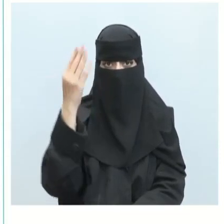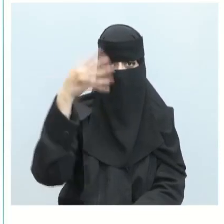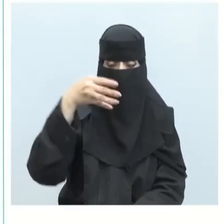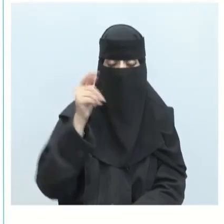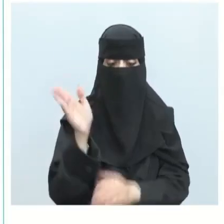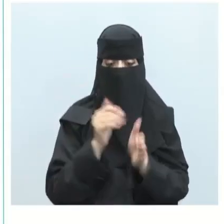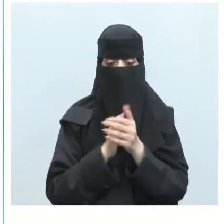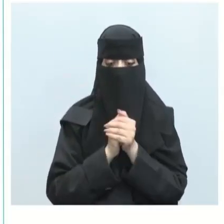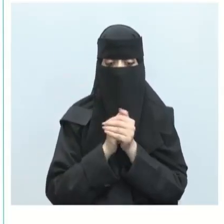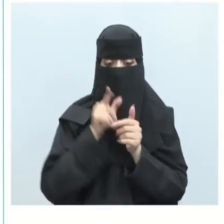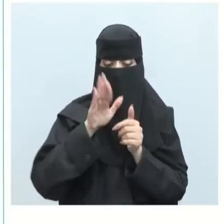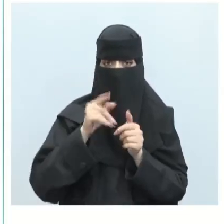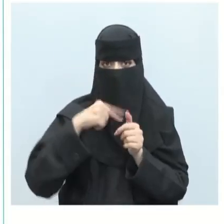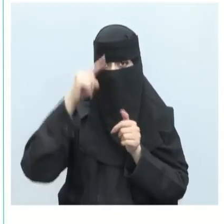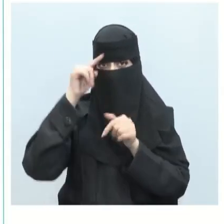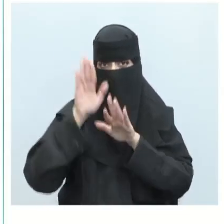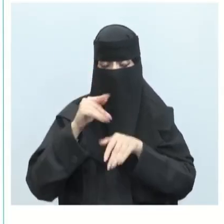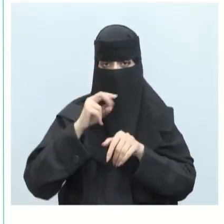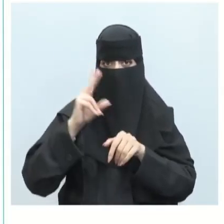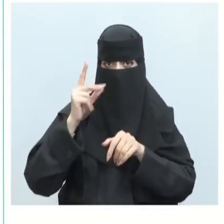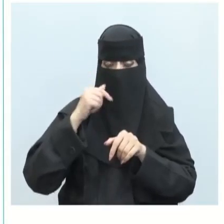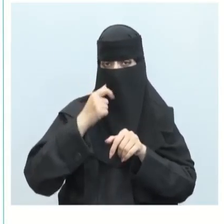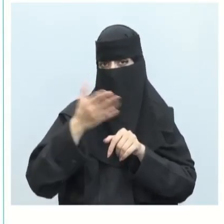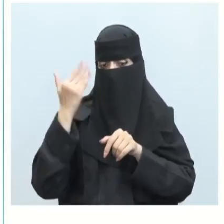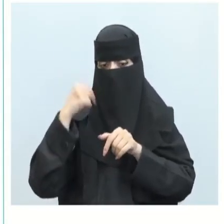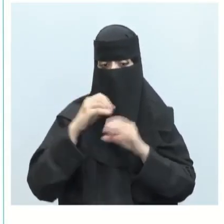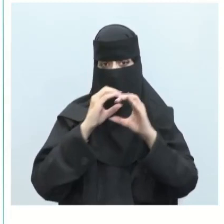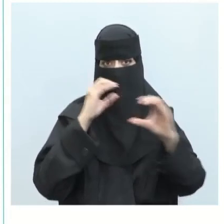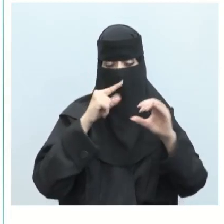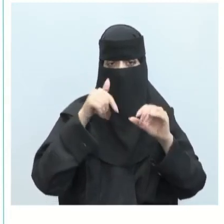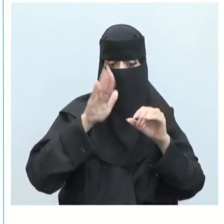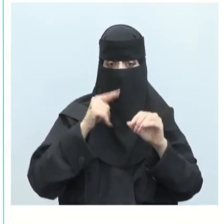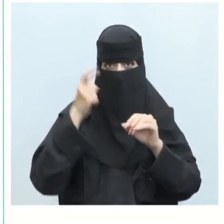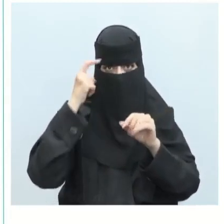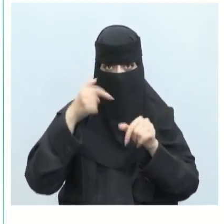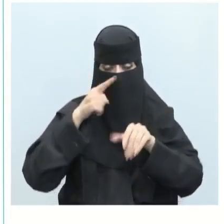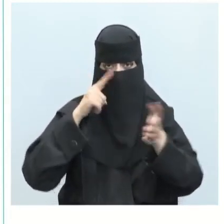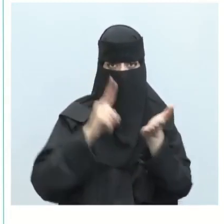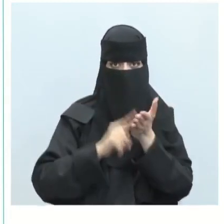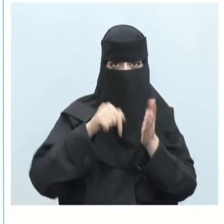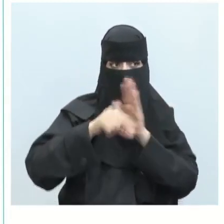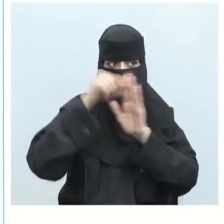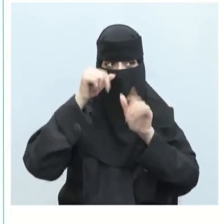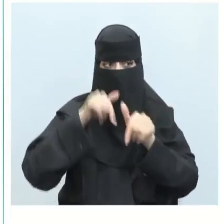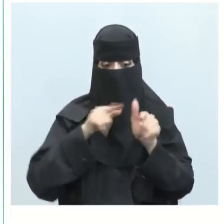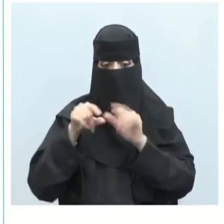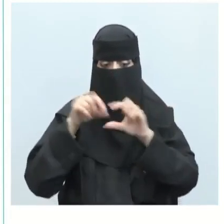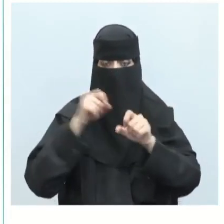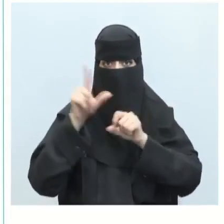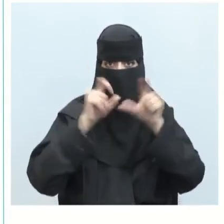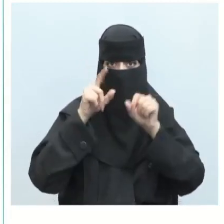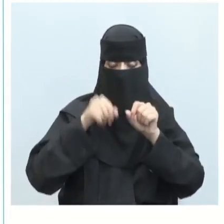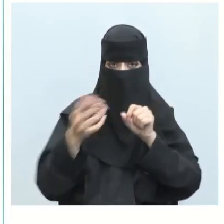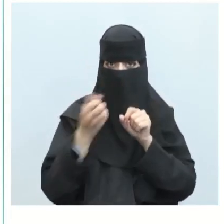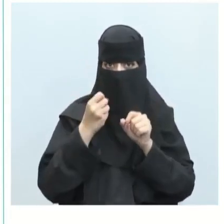5154 ايضا اخذنا كمثال اخر في الدرس السابق حزمه اخرى وعرفنا ان عنوان بروتوكول الانترنت